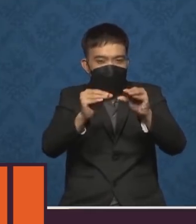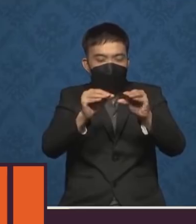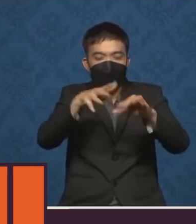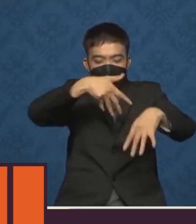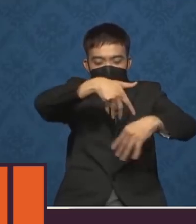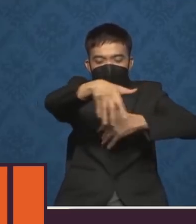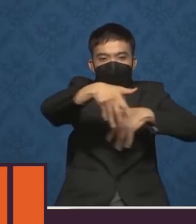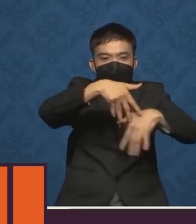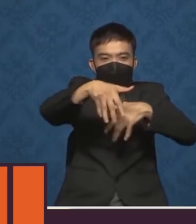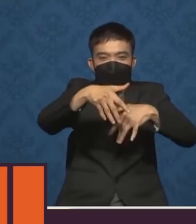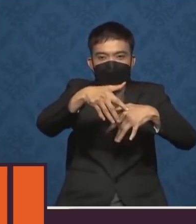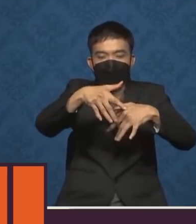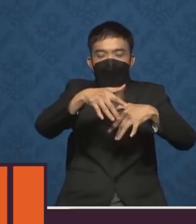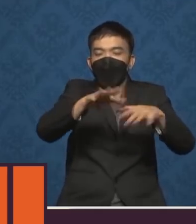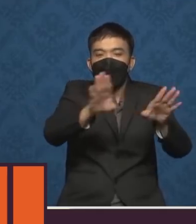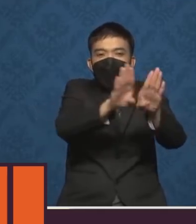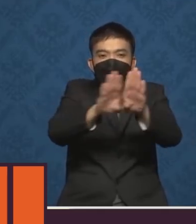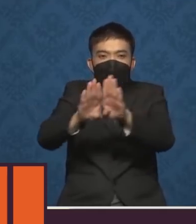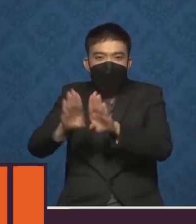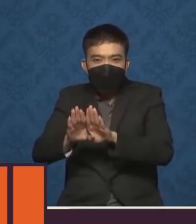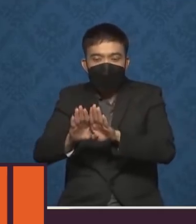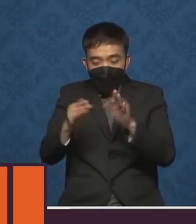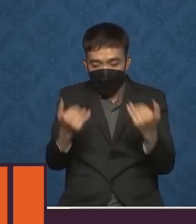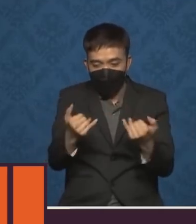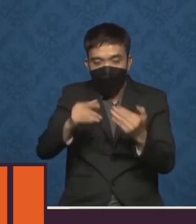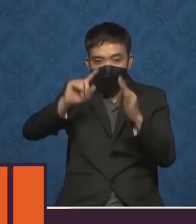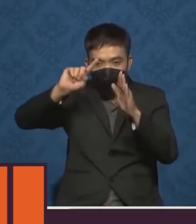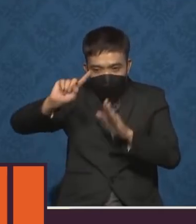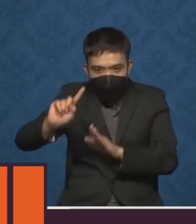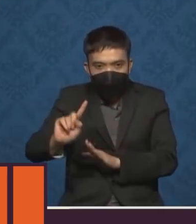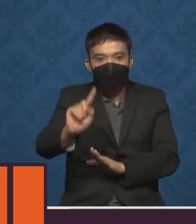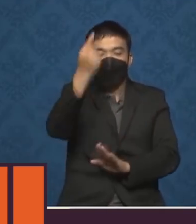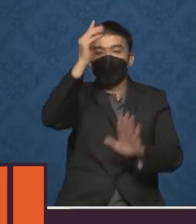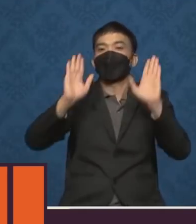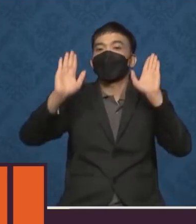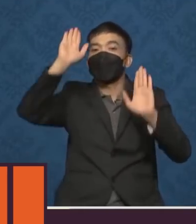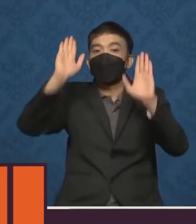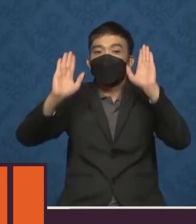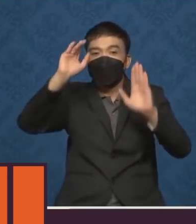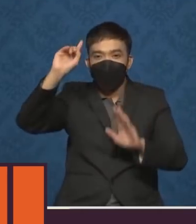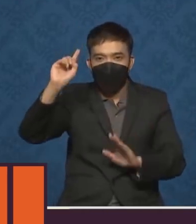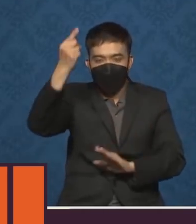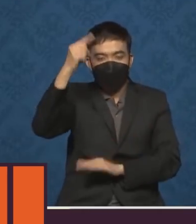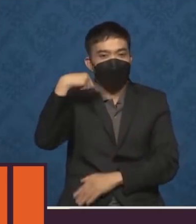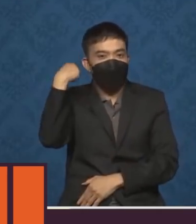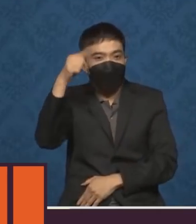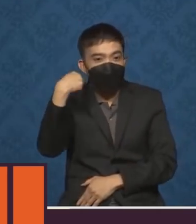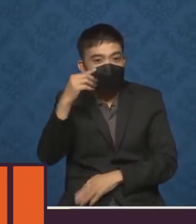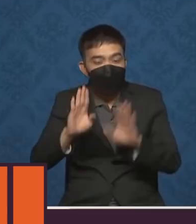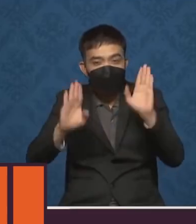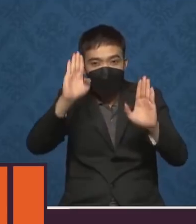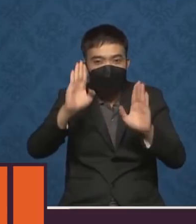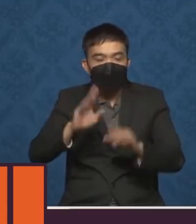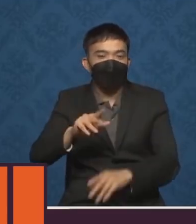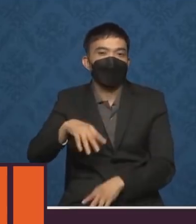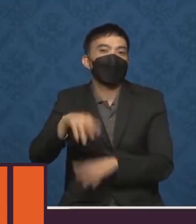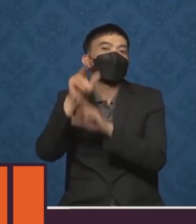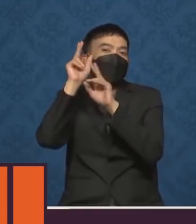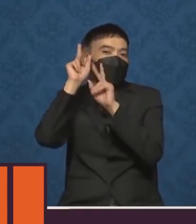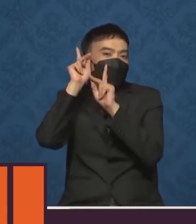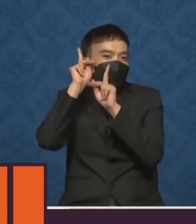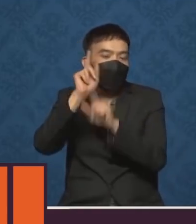ให้เปิดประมูลใหม่นะครับและคนที่จะสามารถเข้าสู่การประมูลนี้ได้มีข้อสังเกตว่ามีเฉพาะสื่อเจ้าใหญ่ๆเท่านั้